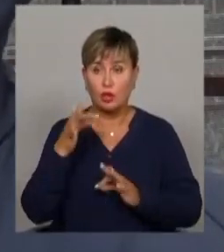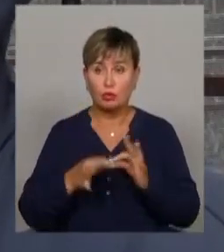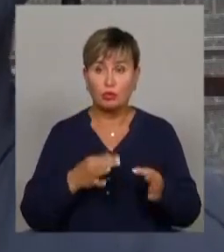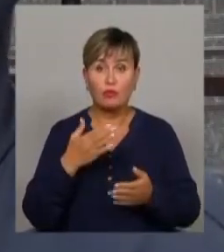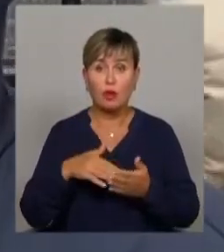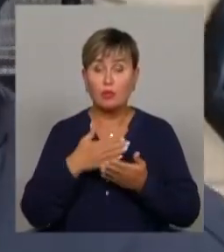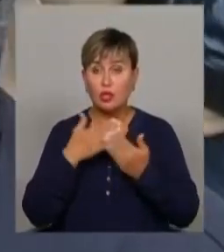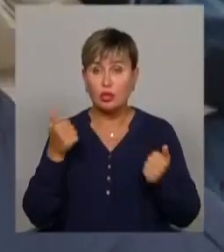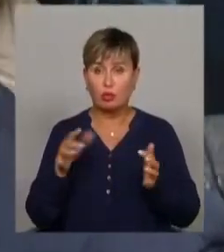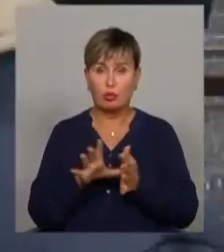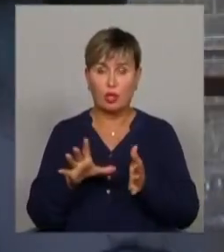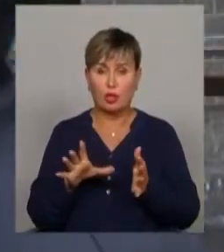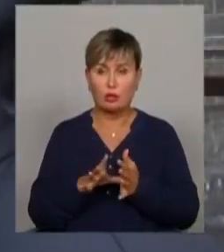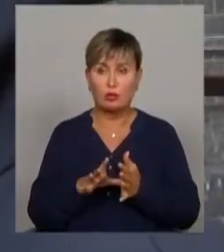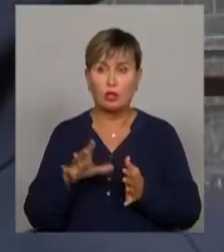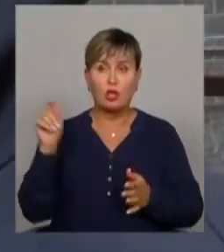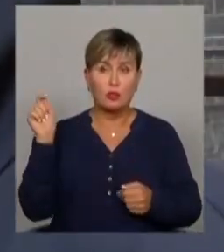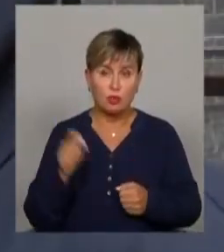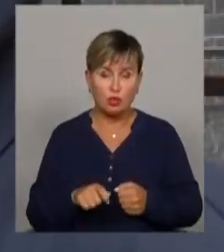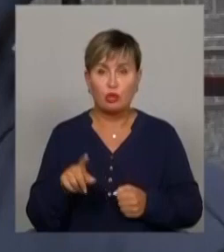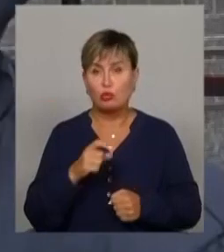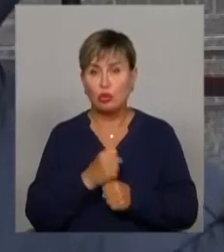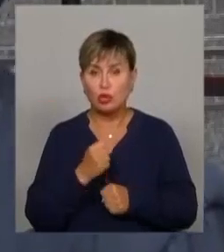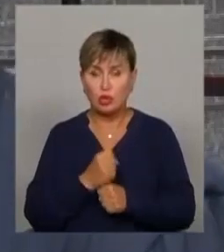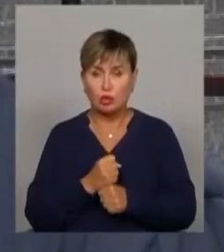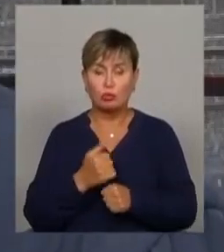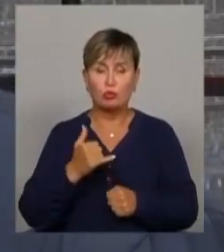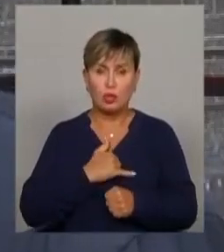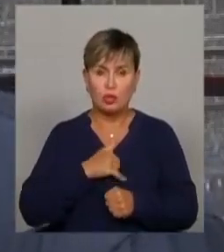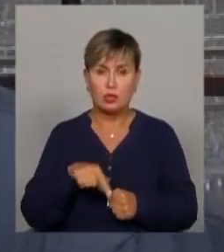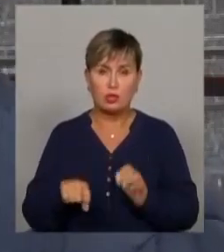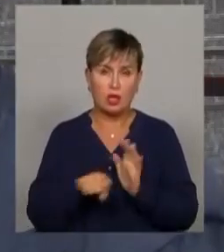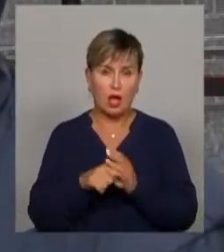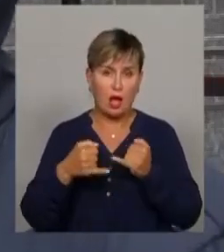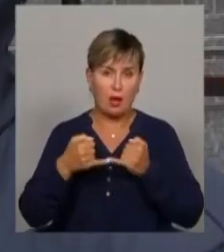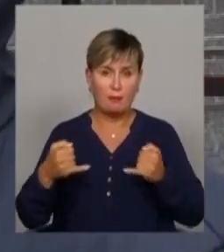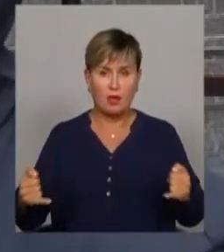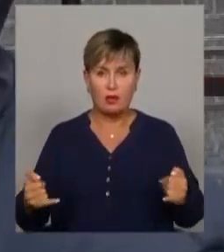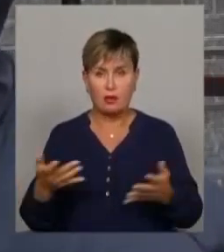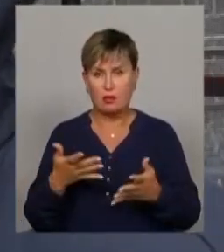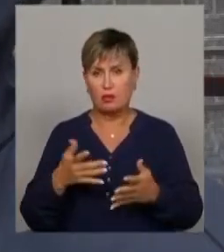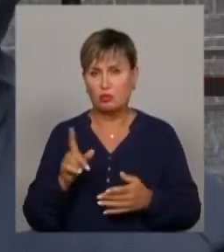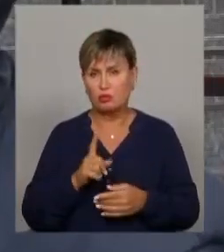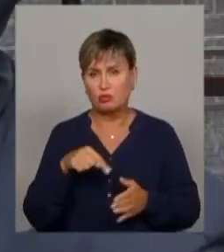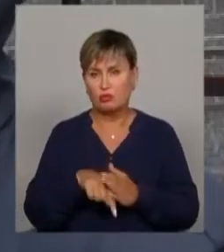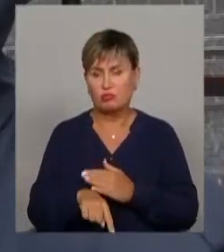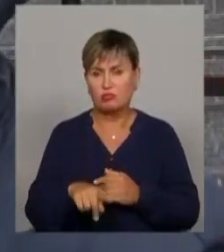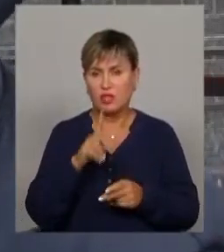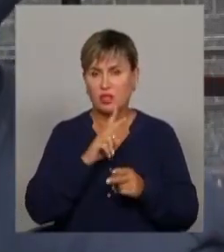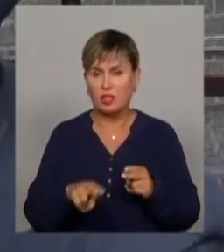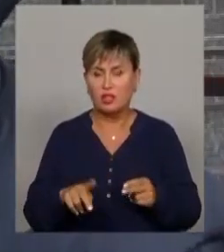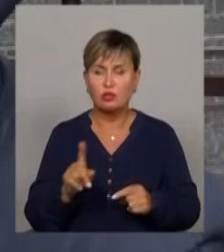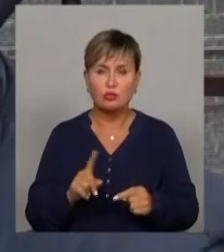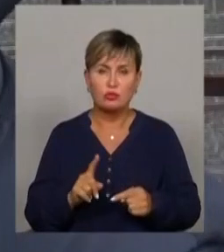вообще нет электроэнергии. Они приезжают, что-то делают. Тут у нас кабель какой-то, видимо, фаза какая-то потерялась, по